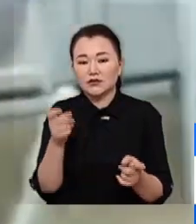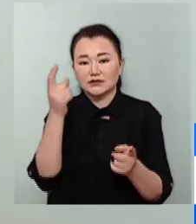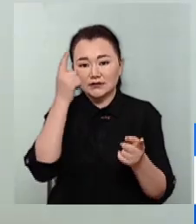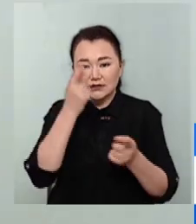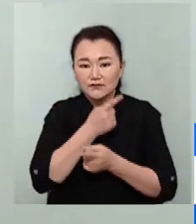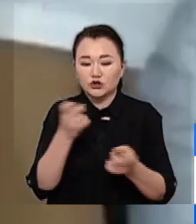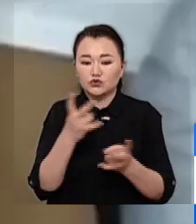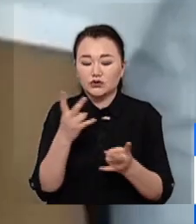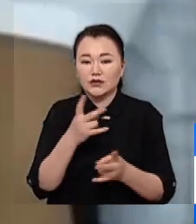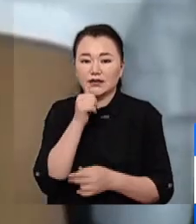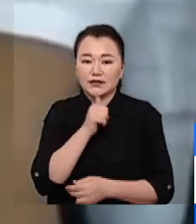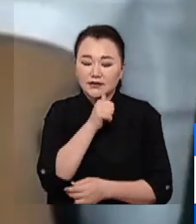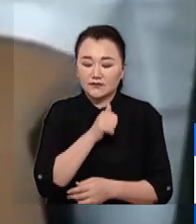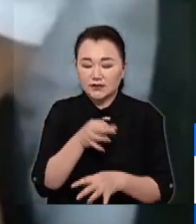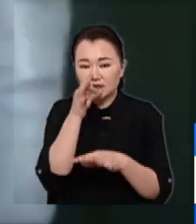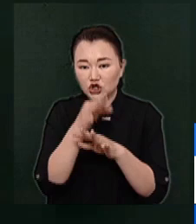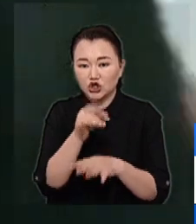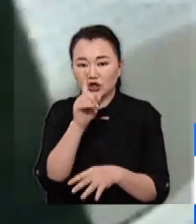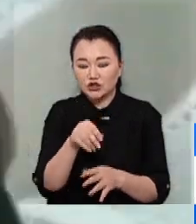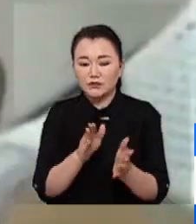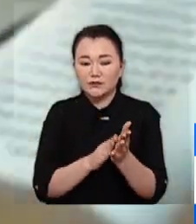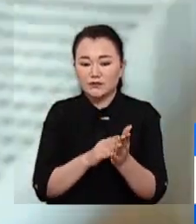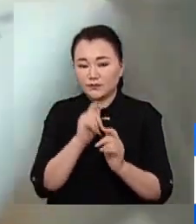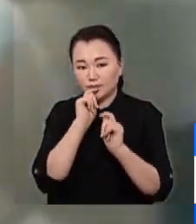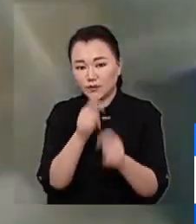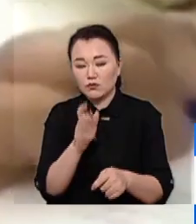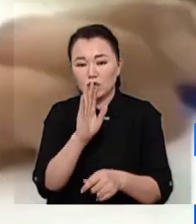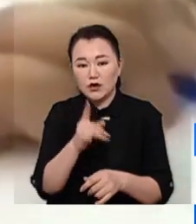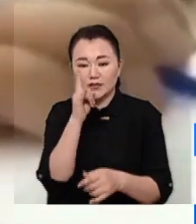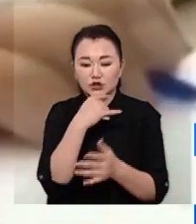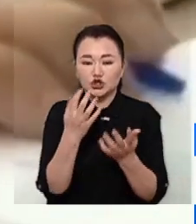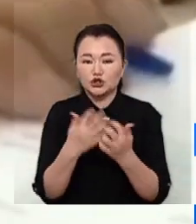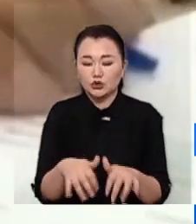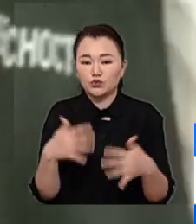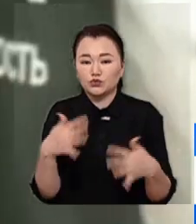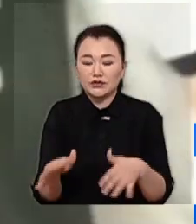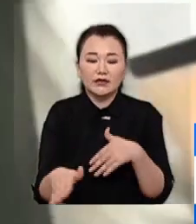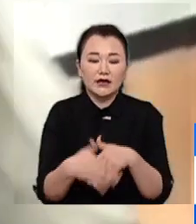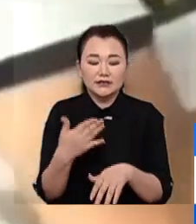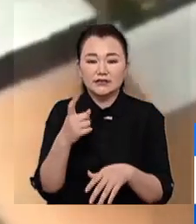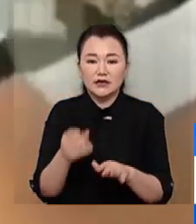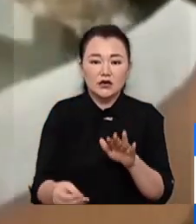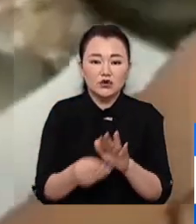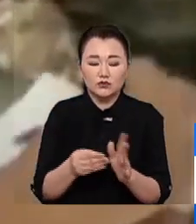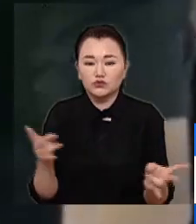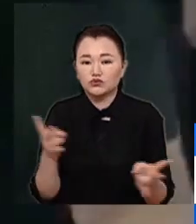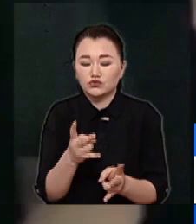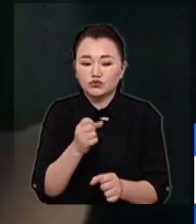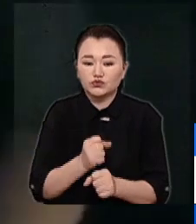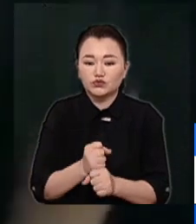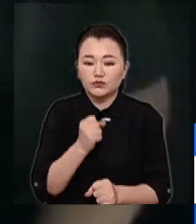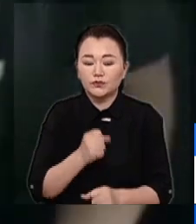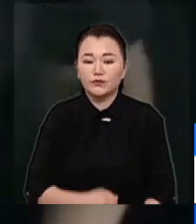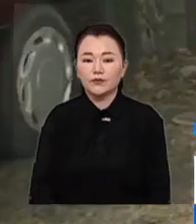Там гарантируют анонимность и даже вознаграждение. Казахстанцы же считают, что наказание за коррупцию нужно